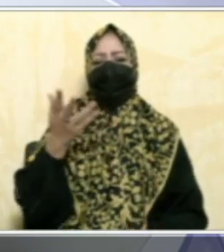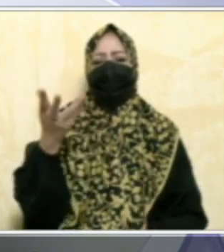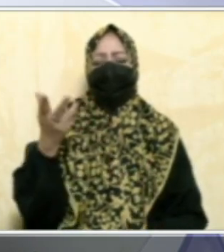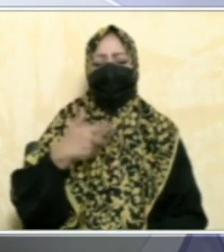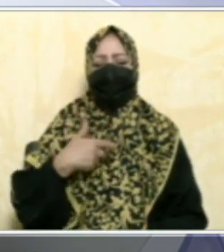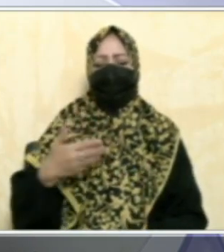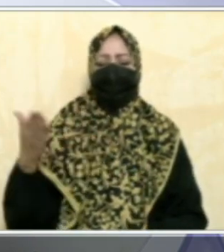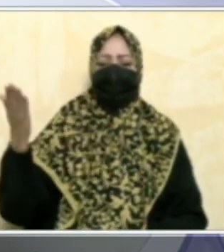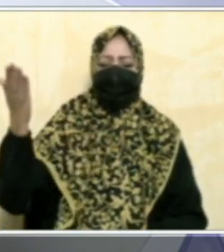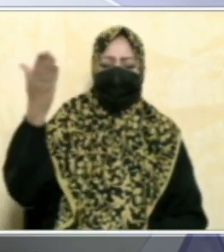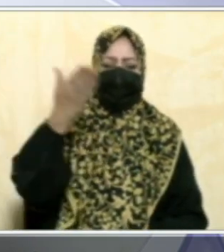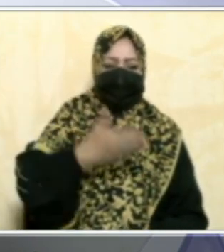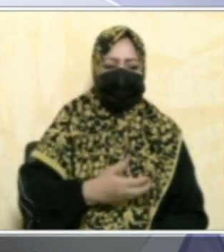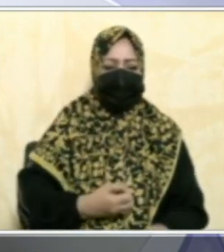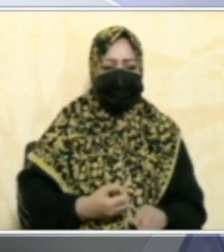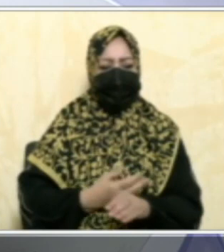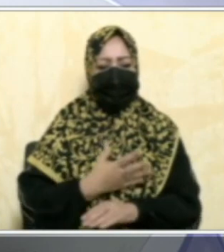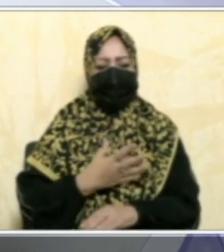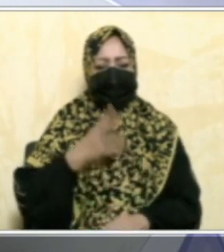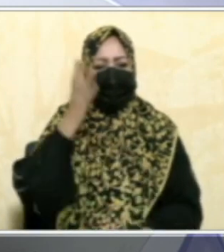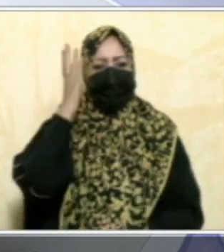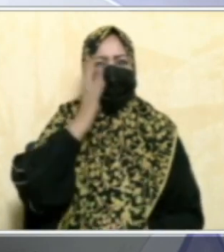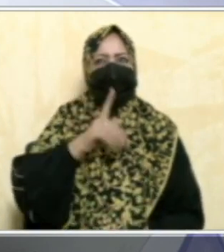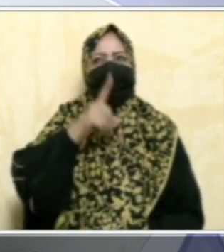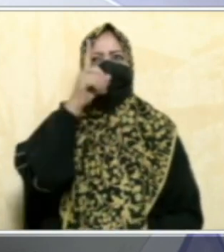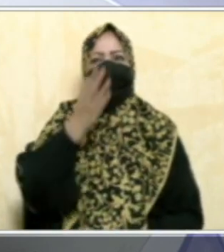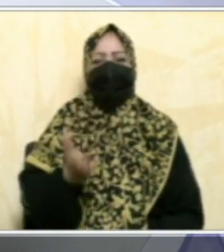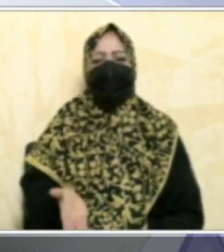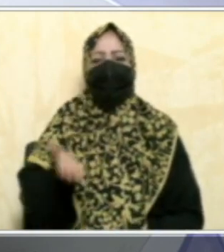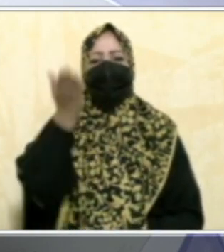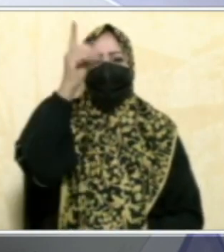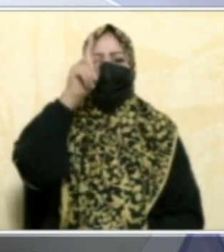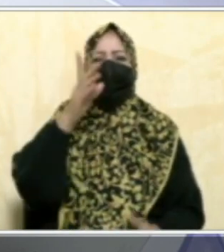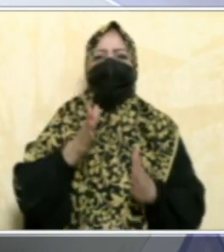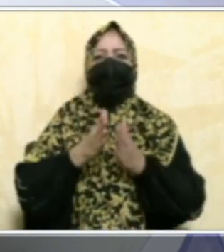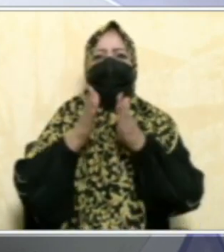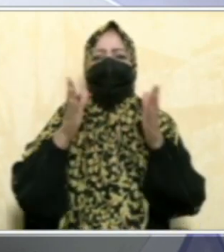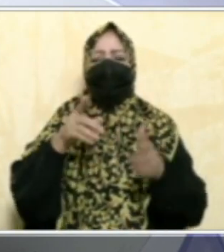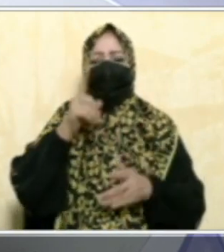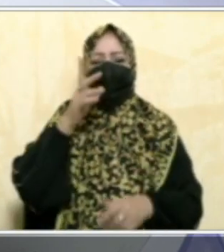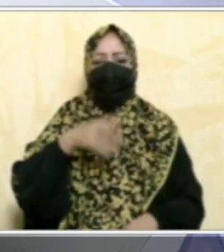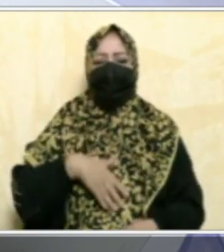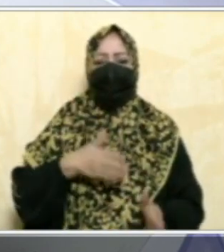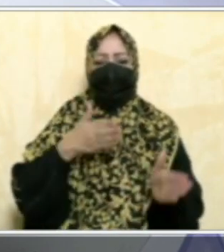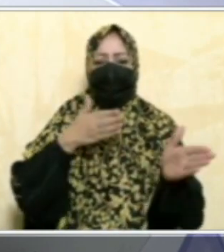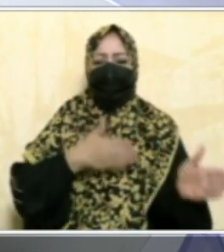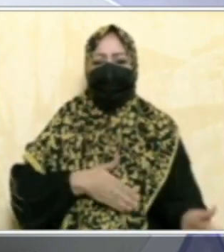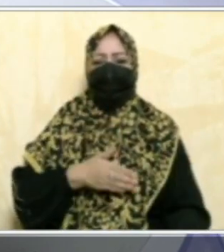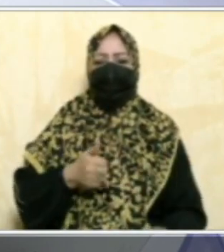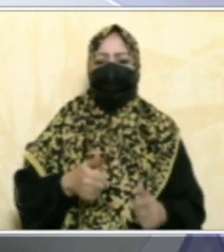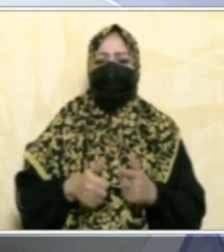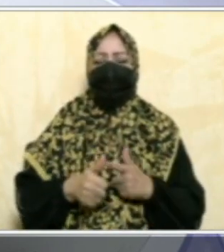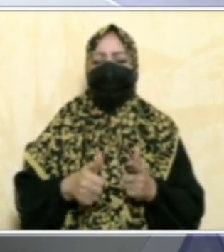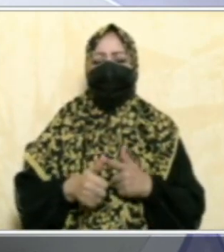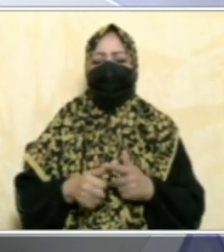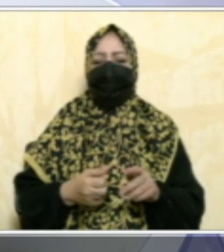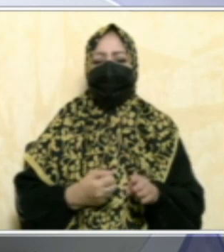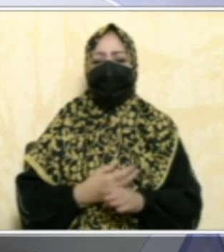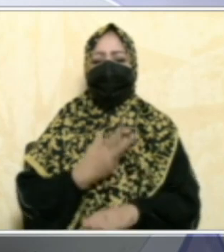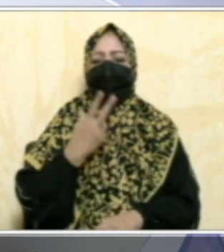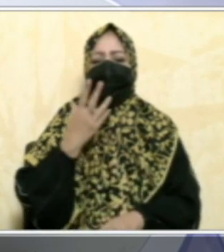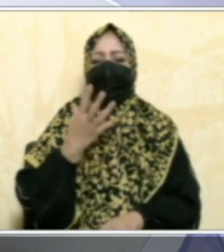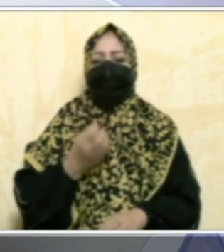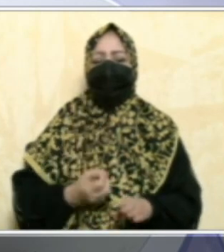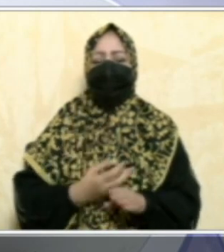قد أقيمت، هل أصلي السنة اللي هي ركعتي الفجر أم أصلي مع الجماعة؟ لا